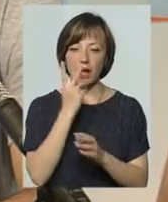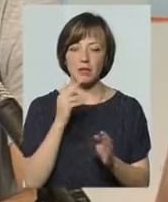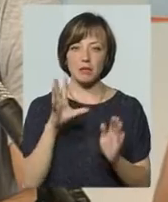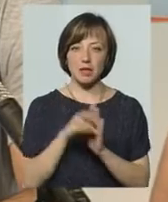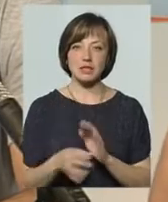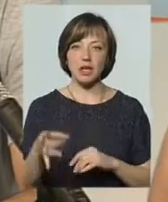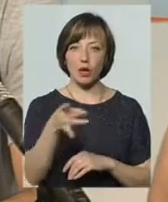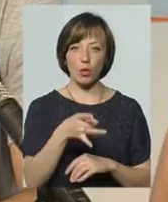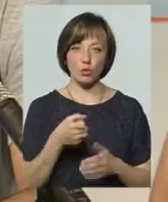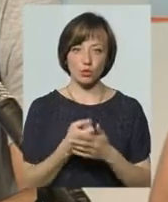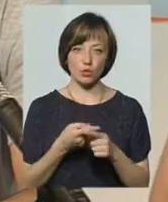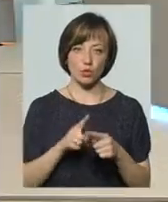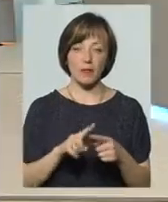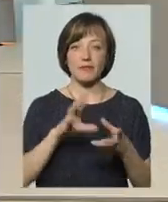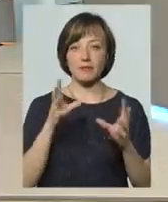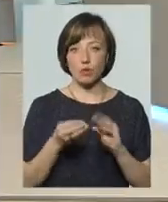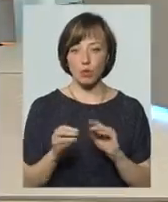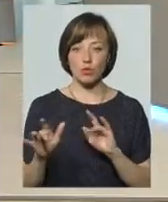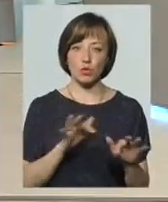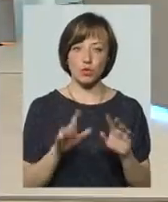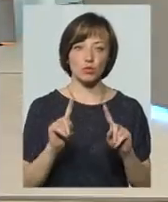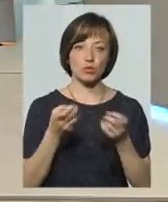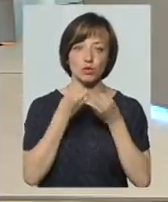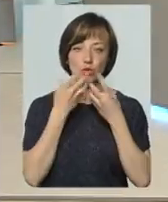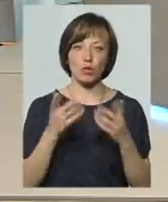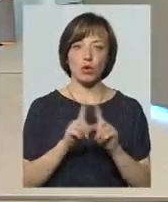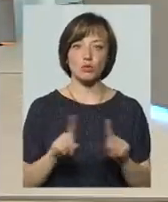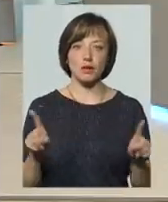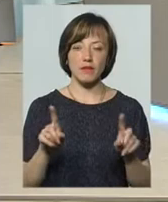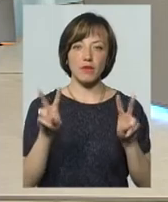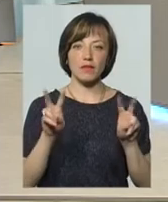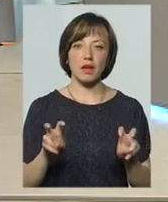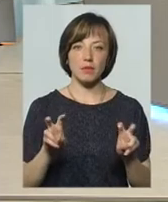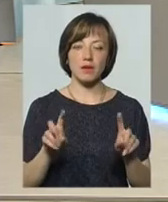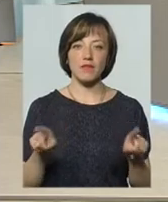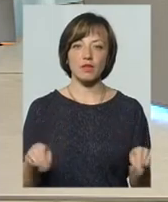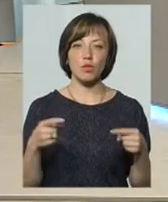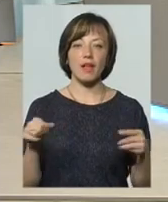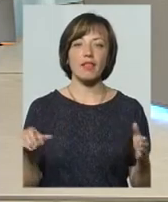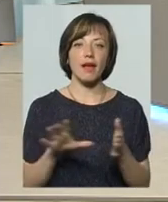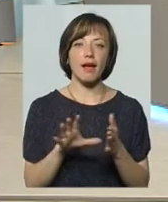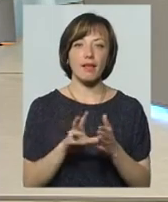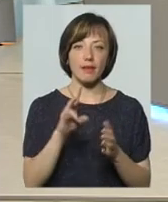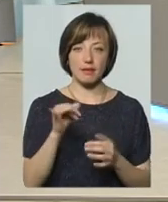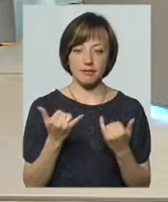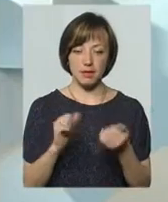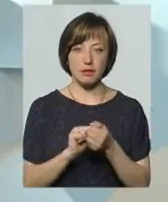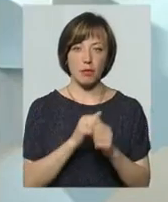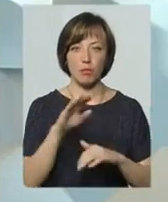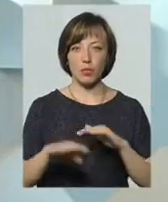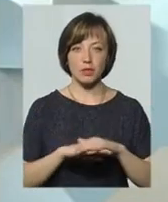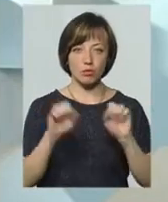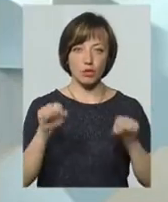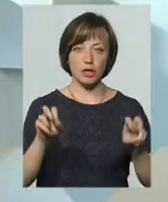регіону саме до неї. Але в цілому рухаємося ми дуже добре, особливо в темі відновлюваної енергетики. Зараз Кам'янець-Подільський можна назвати